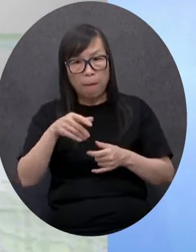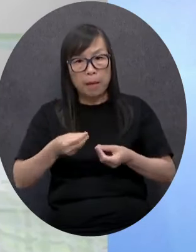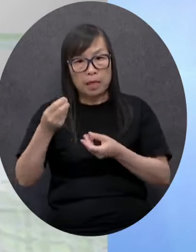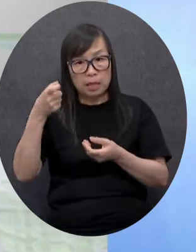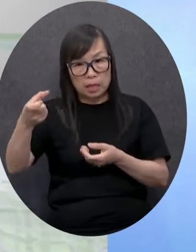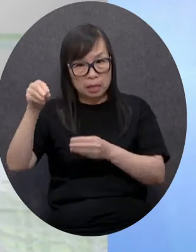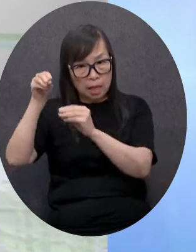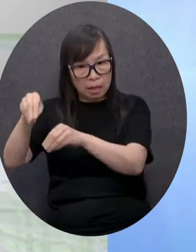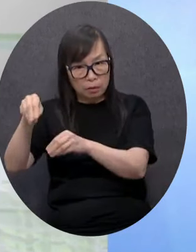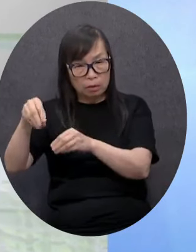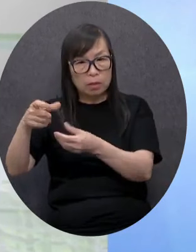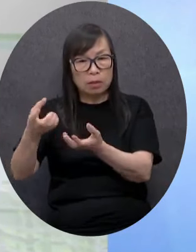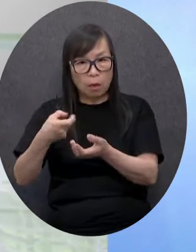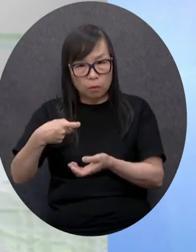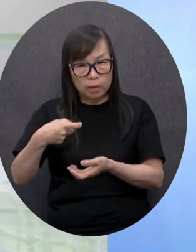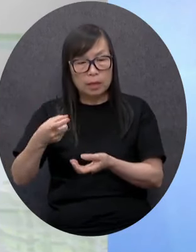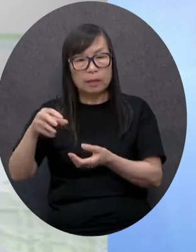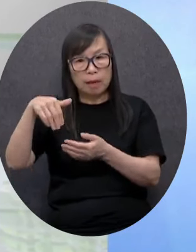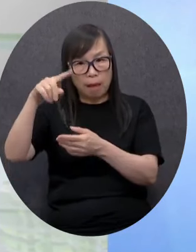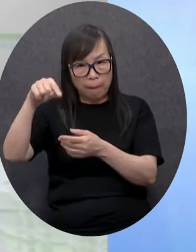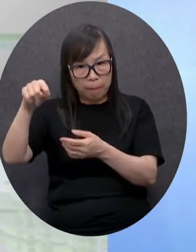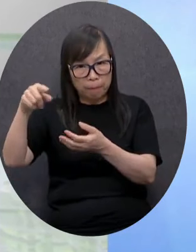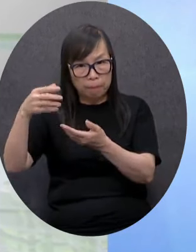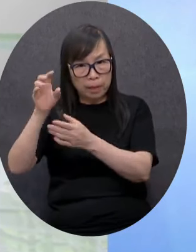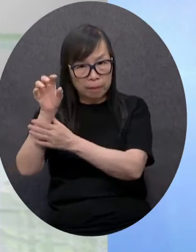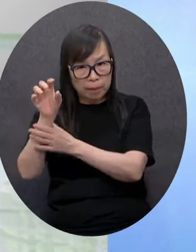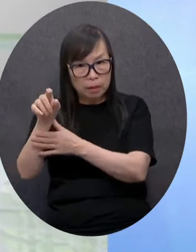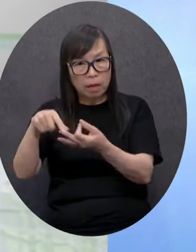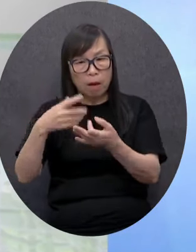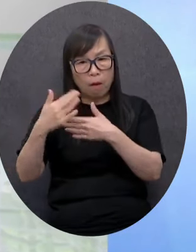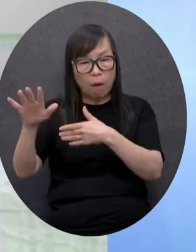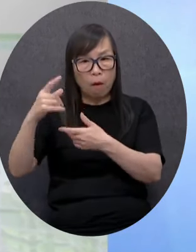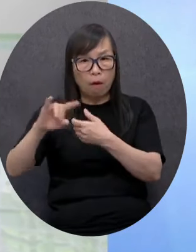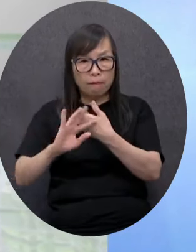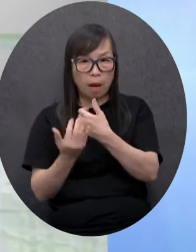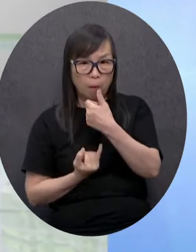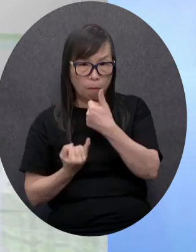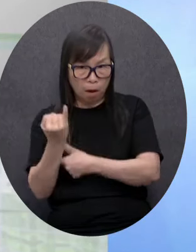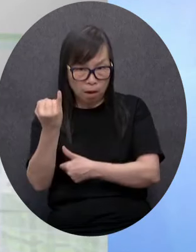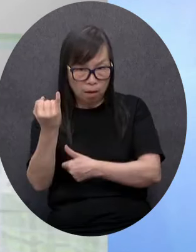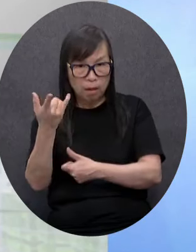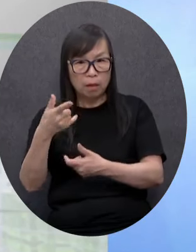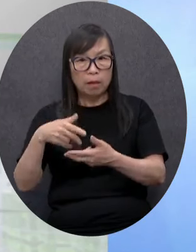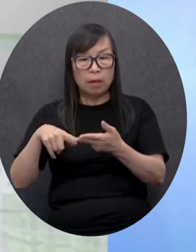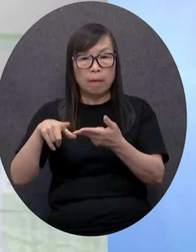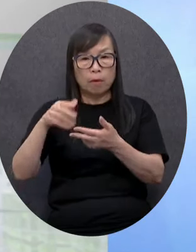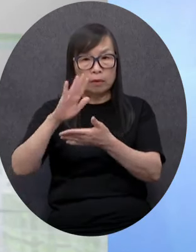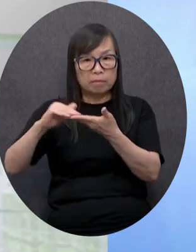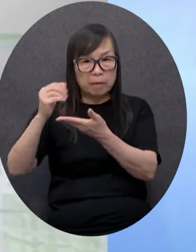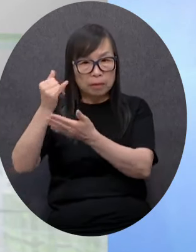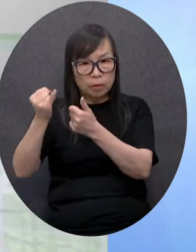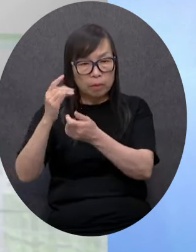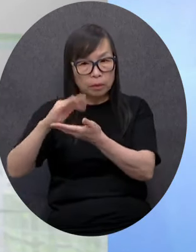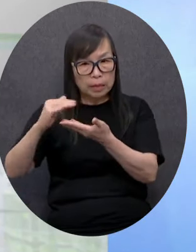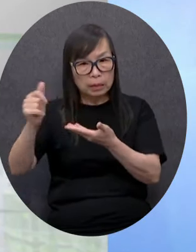钱订阅这些收费频道，就好比资助他人在海外违法，犯罪意图属于非常明显，呼吁